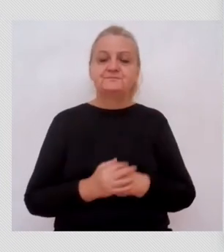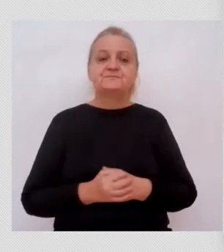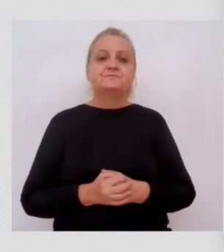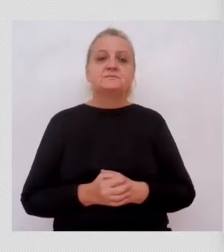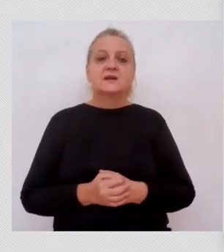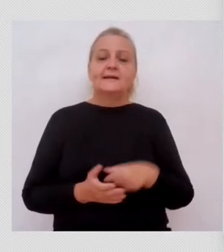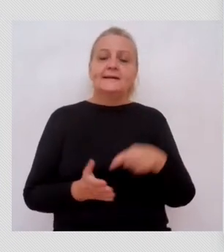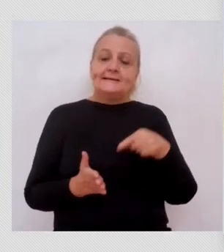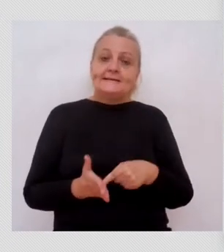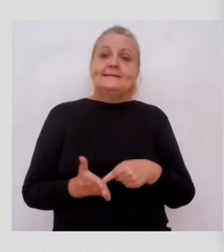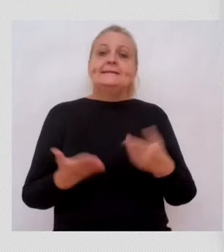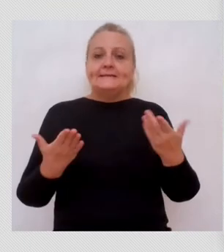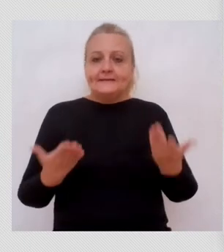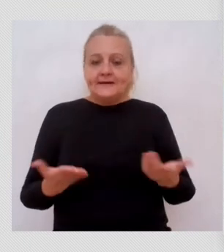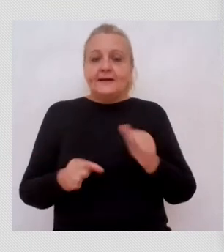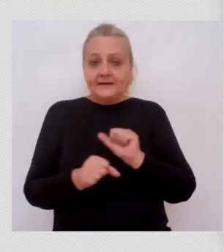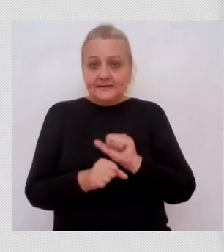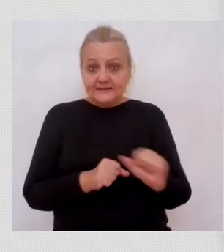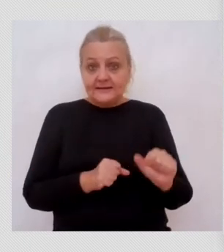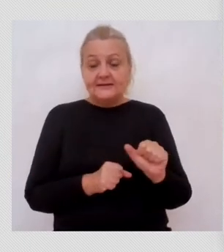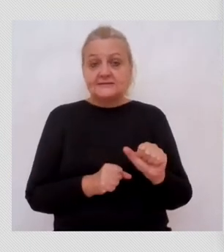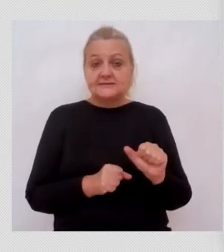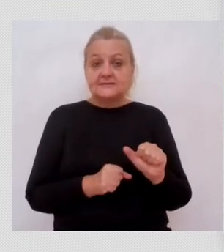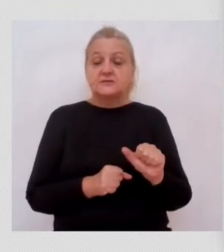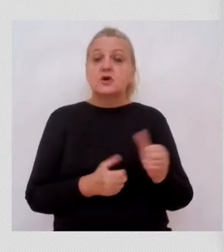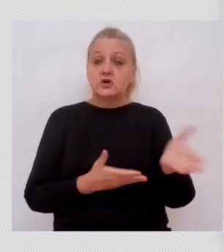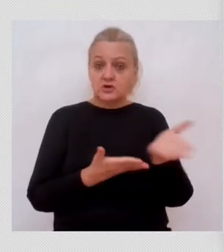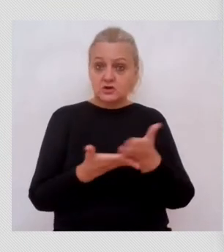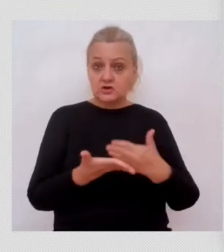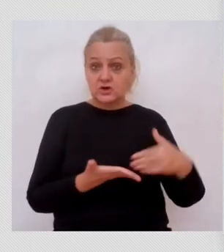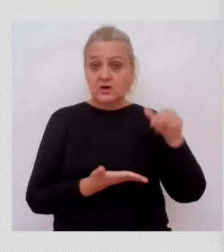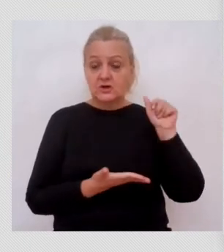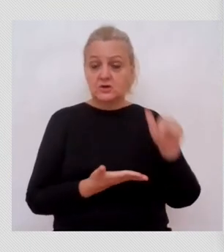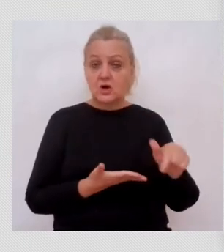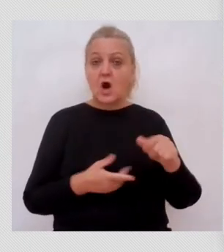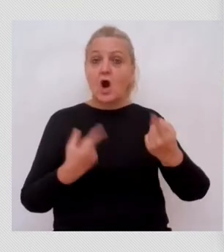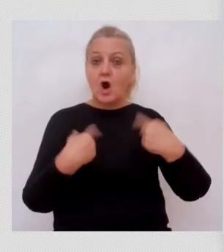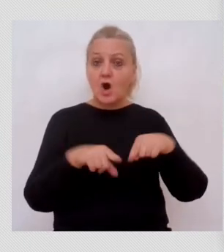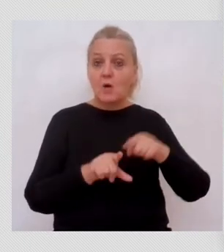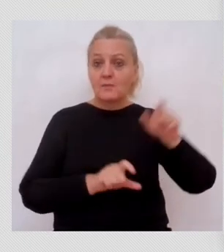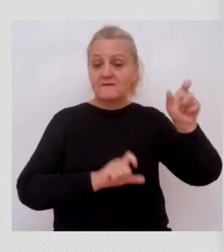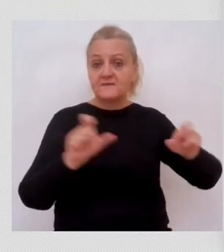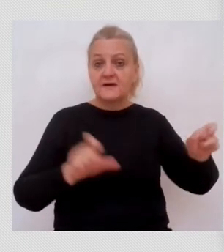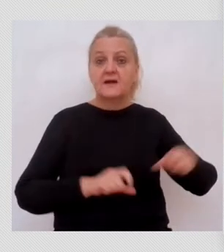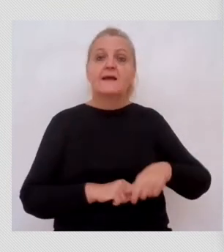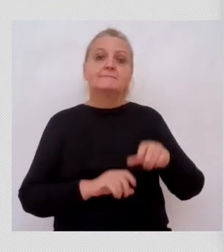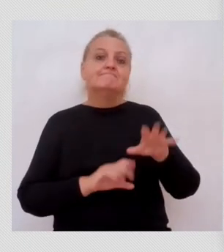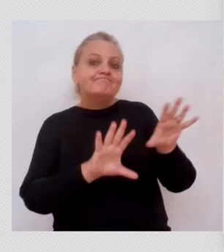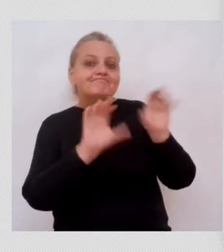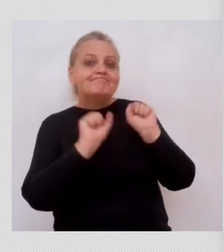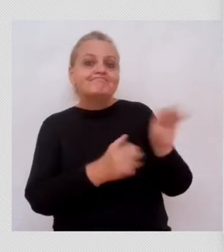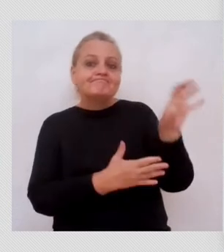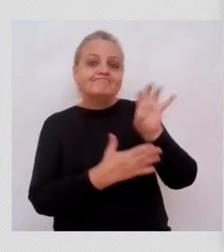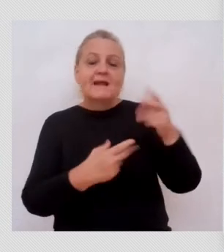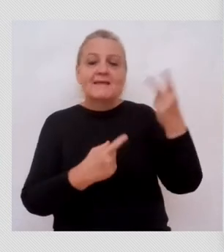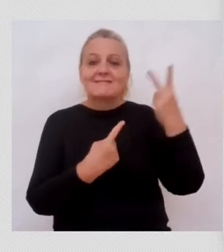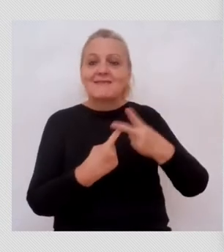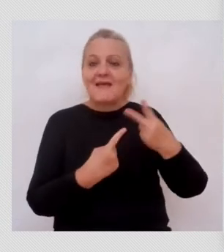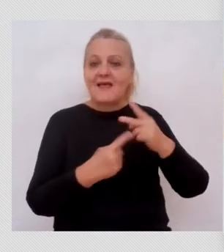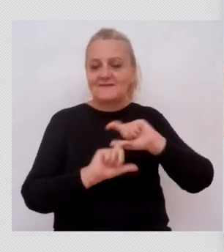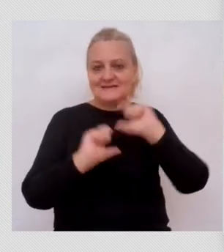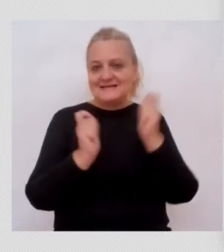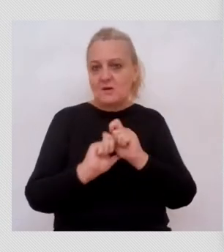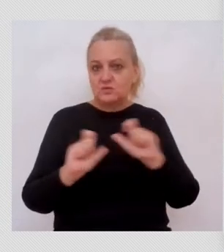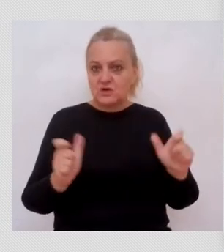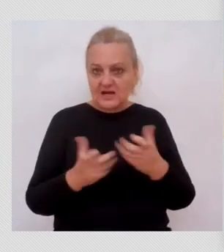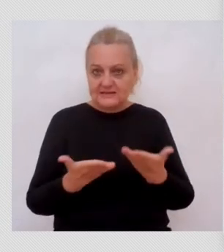jest jednak duża część obywateli, która czerpie wiedzę z telewizji ciągle, i to